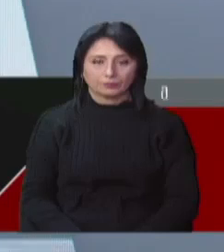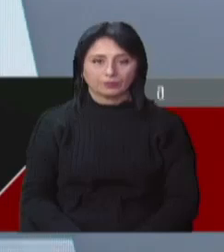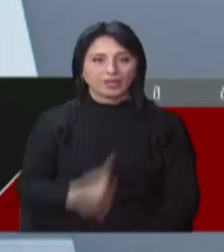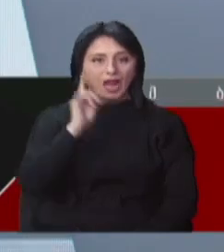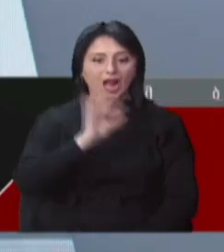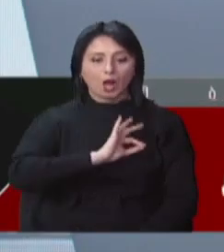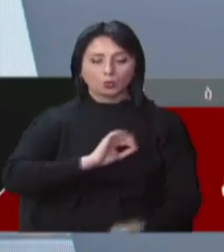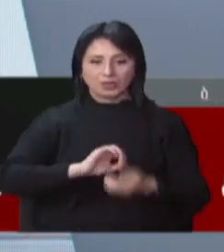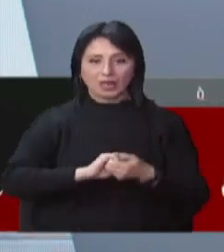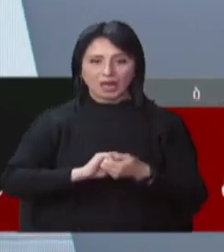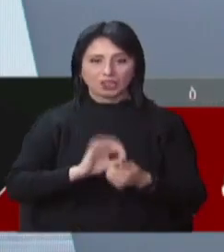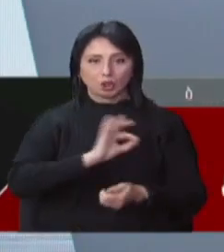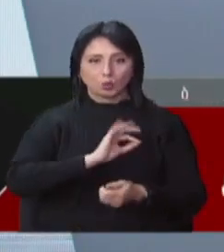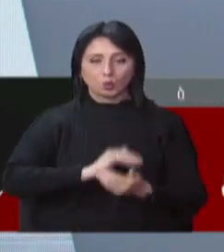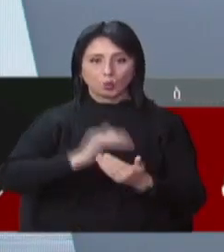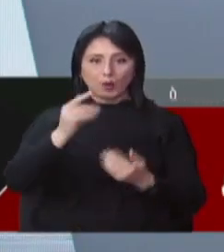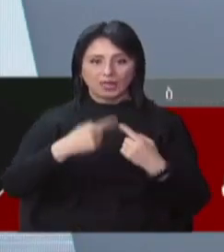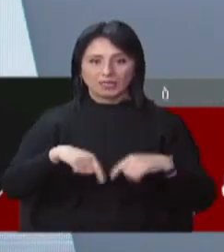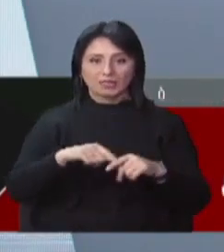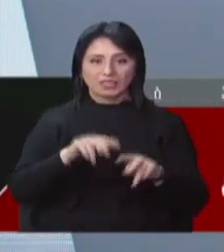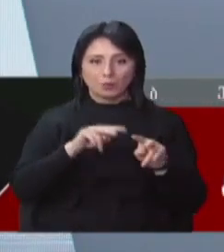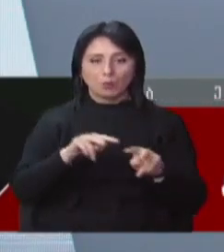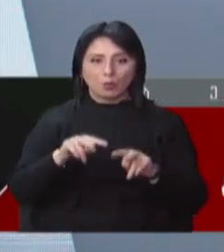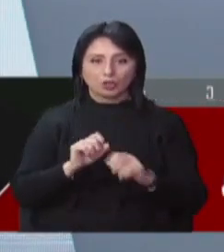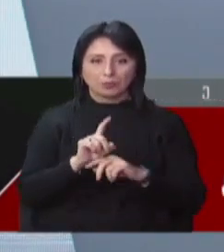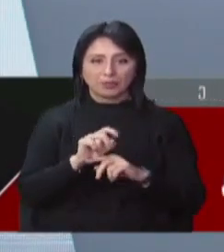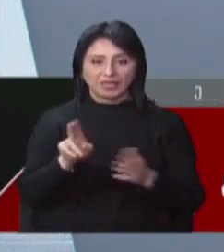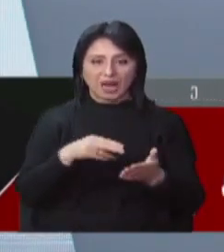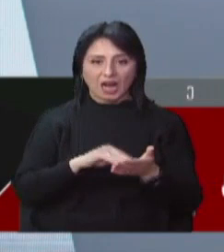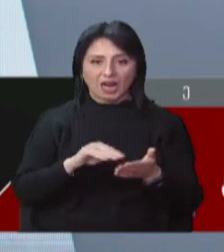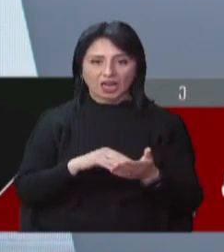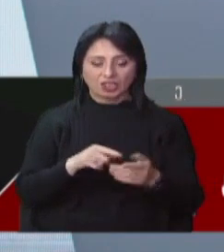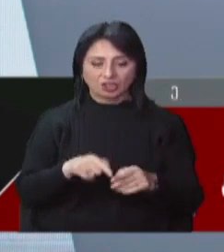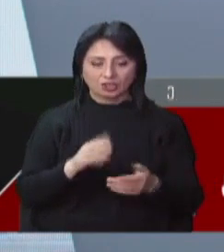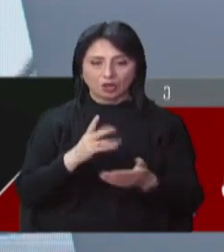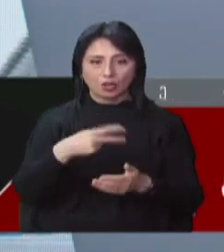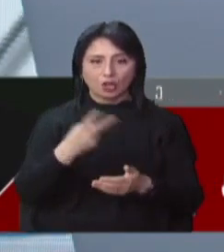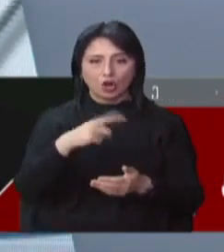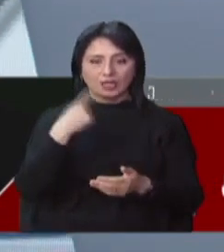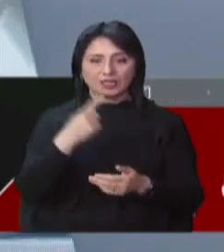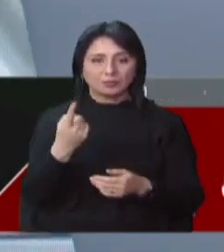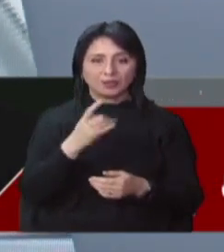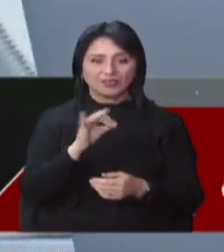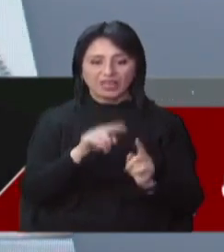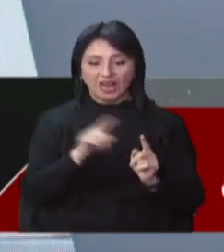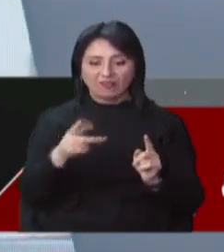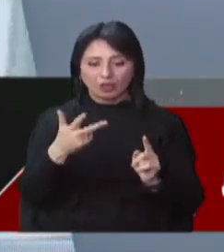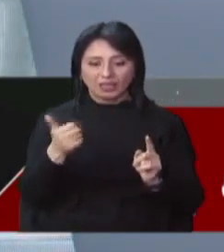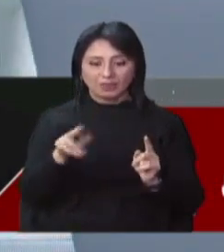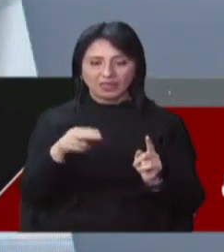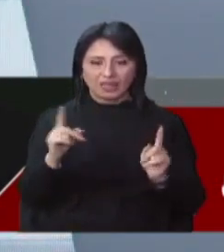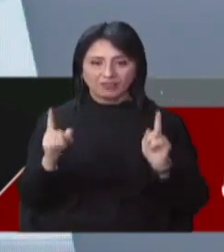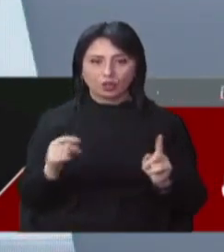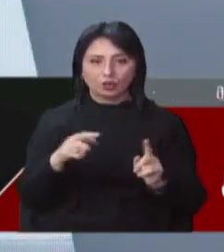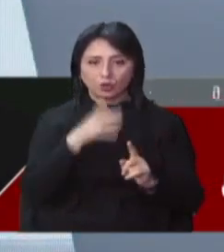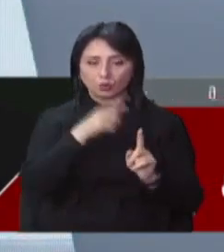Ახალგაზრდა იურისტთა ასოციაცია მიუსტიციის უმაღლესი საბჭოს მონიტორინგის მე-11 ანგარიში წარადგინა ანგარიში 2022 წლის 1 იანვრიდან 31 დეკემბრის